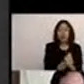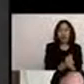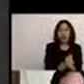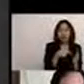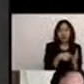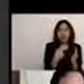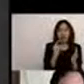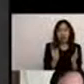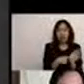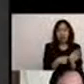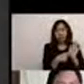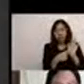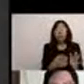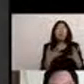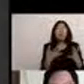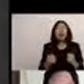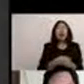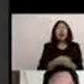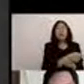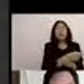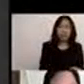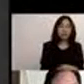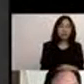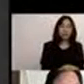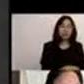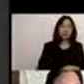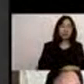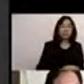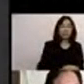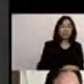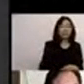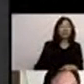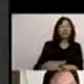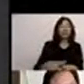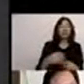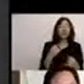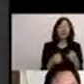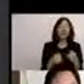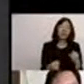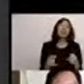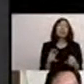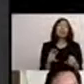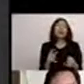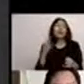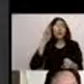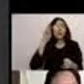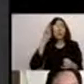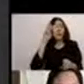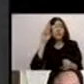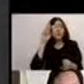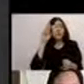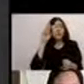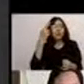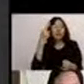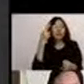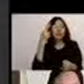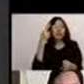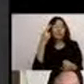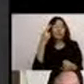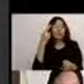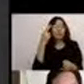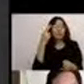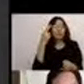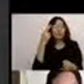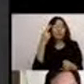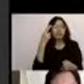dengan kepentingan dan kebutuhan yang masing-masing kita juga kontribusikan ini Pemerintah